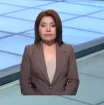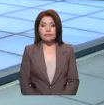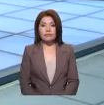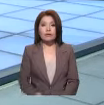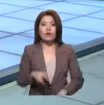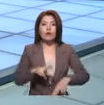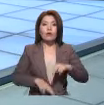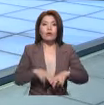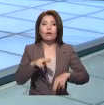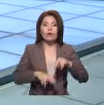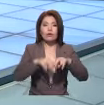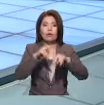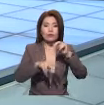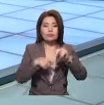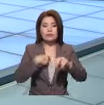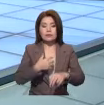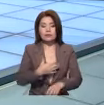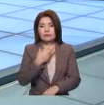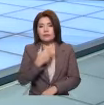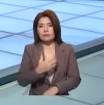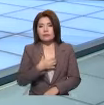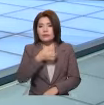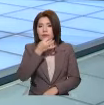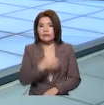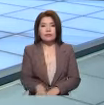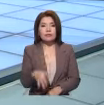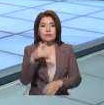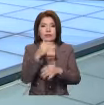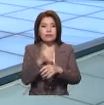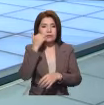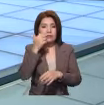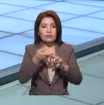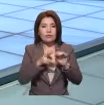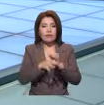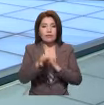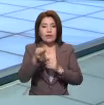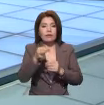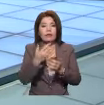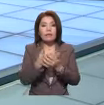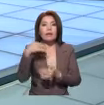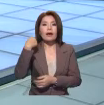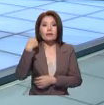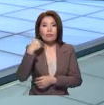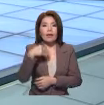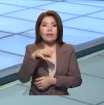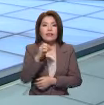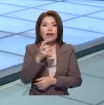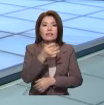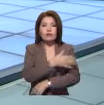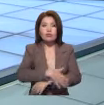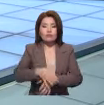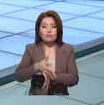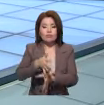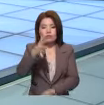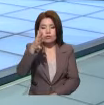Құрылыс десе қанымыз басымызға көтерілетін болды. Қарапайым дүниелердің ескерусіз қалатыны таң қалдырады. Мәселен, Ақтөбедегі Тайқазан көшесін көпқабатты үйге